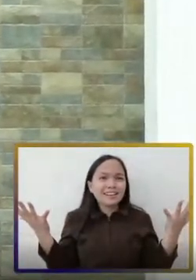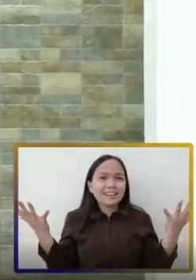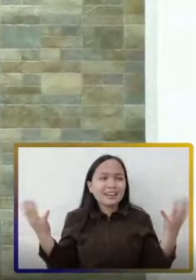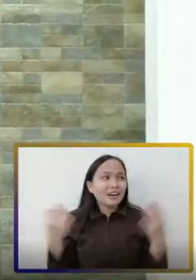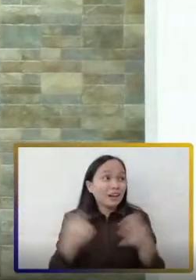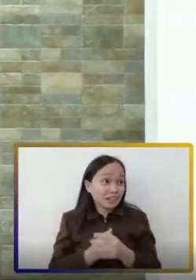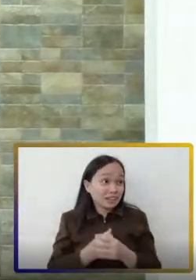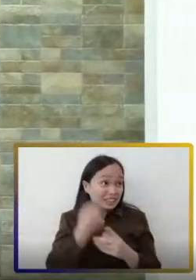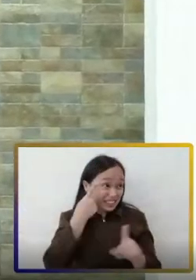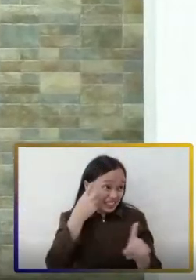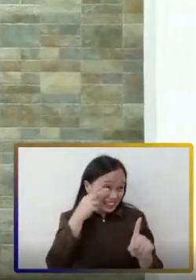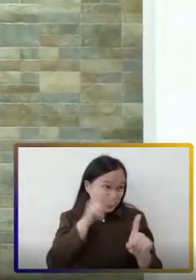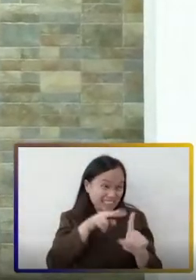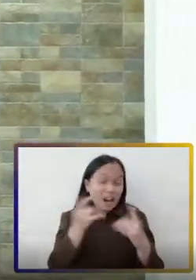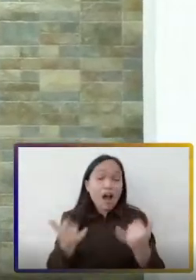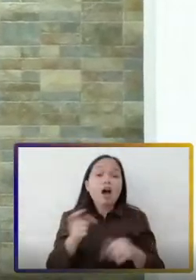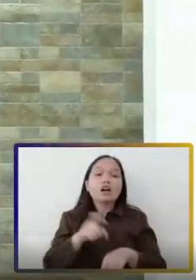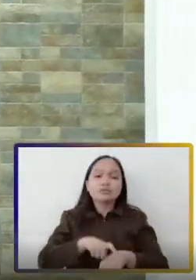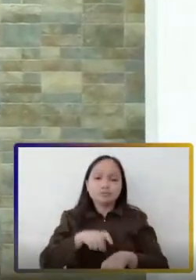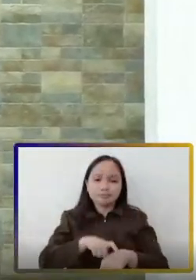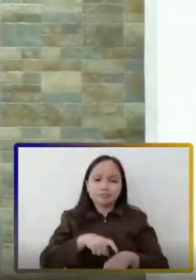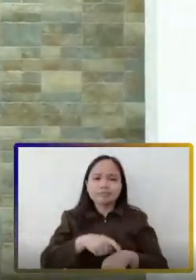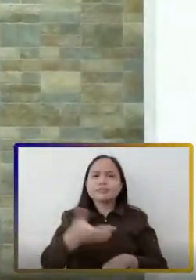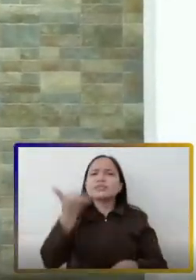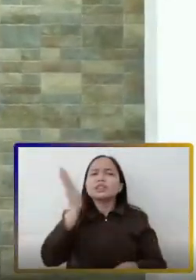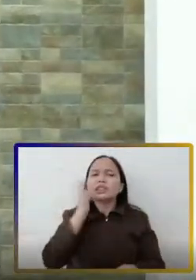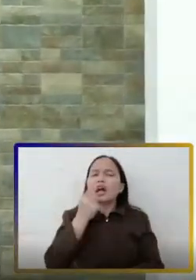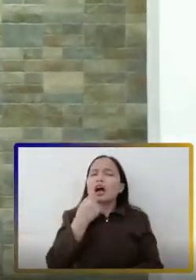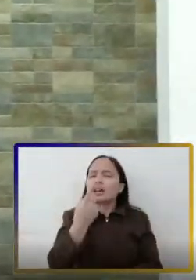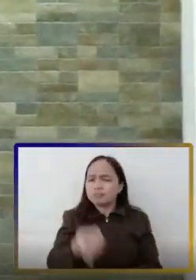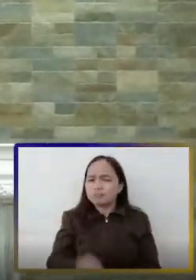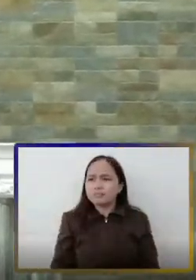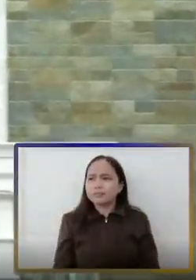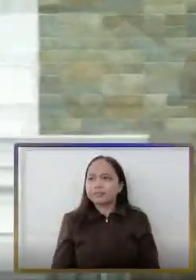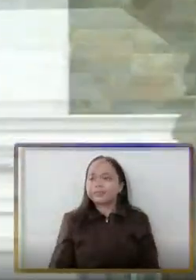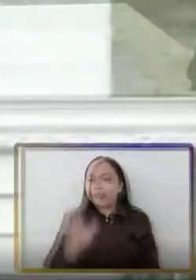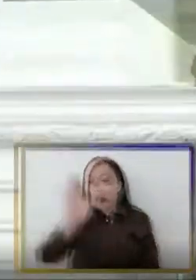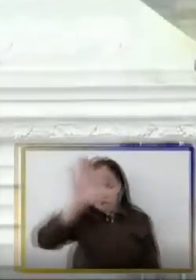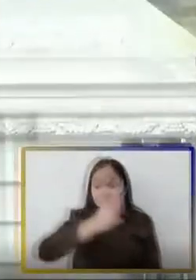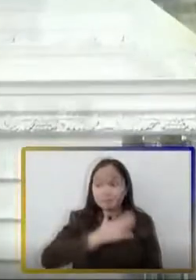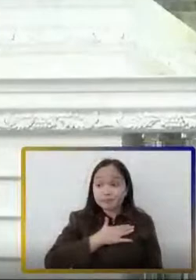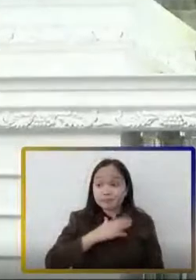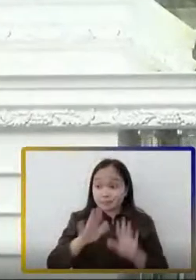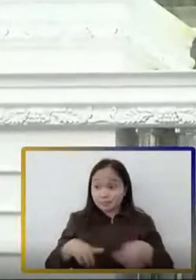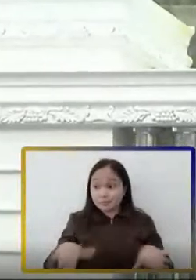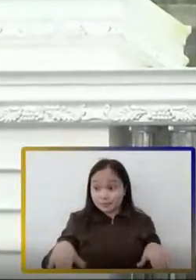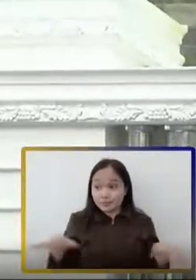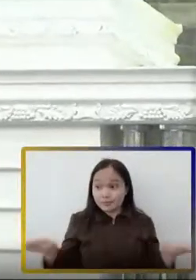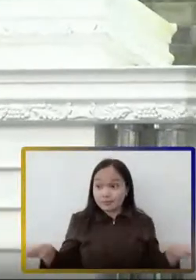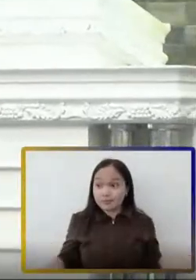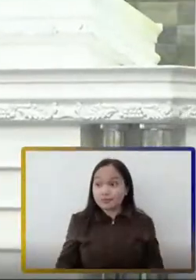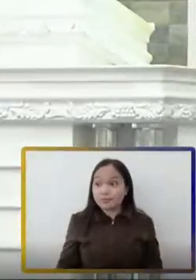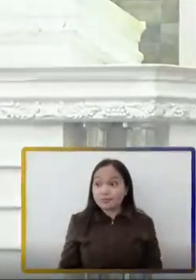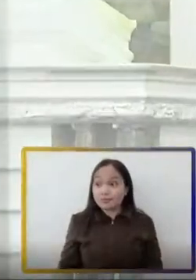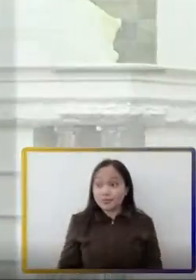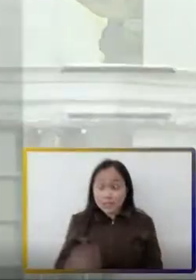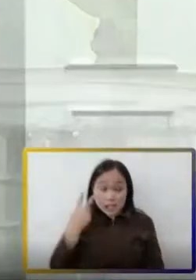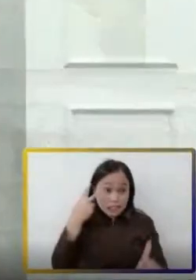Kapatid, it's time. Mga magulang, nasabihin natin, anak, nakikita mo kung nasa harap